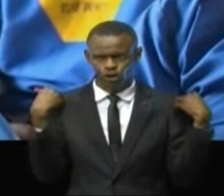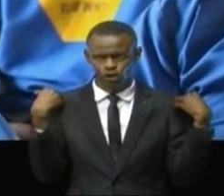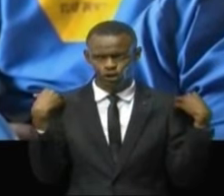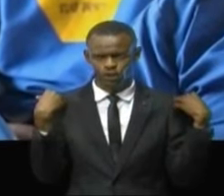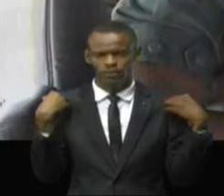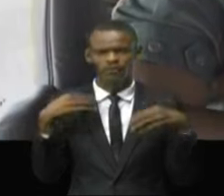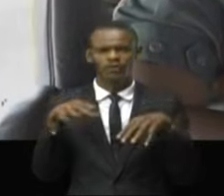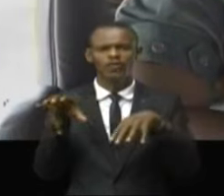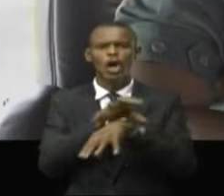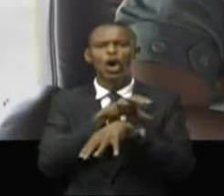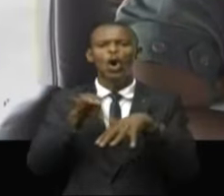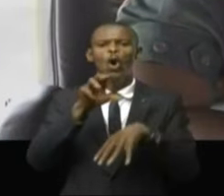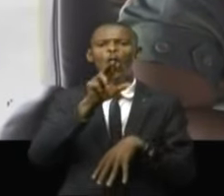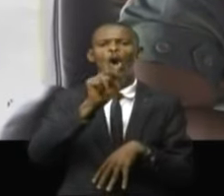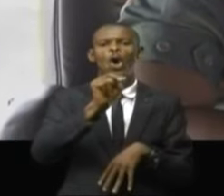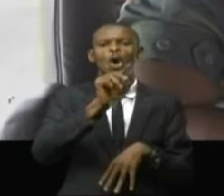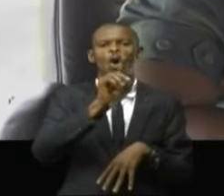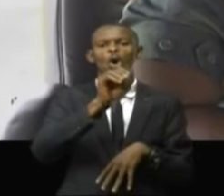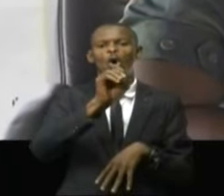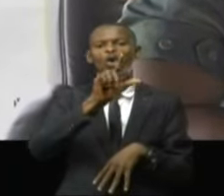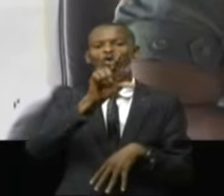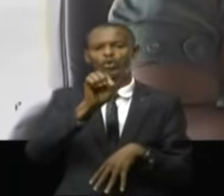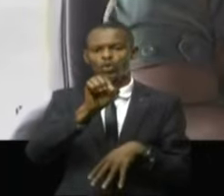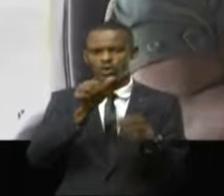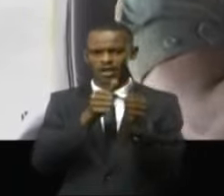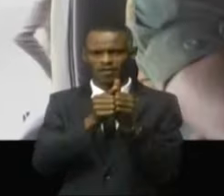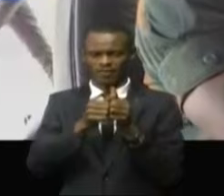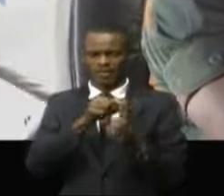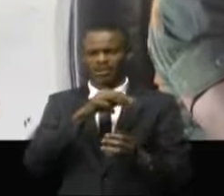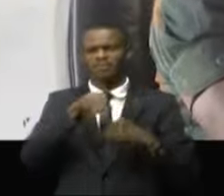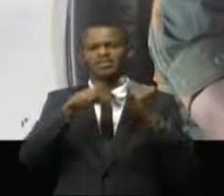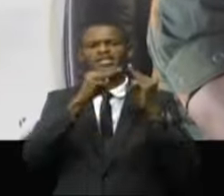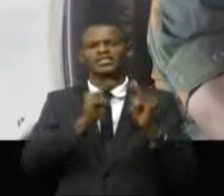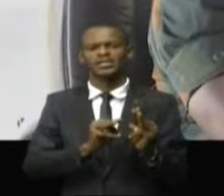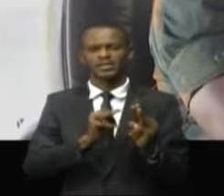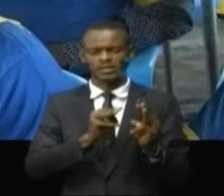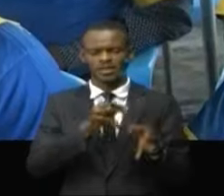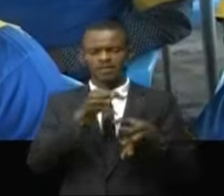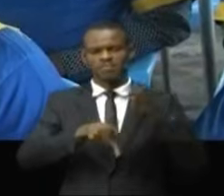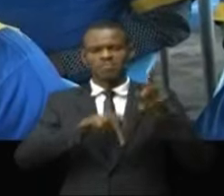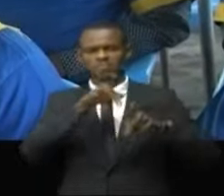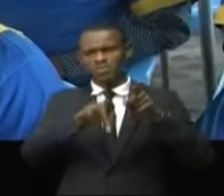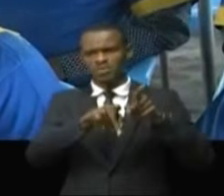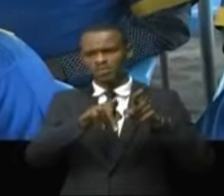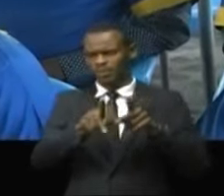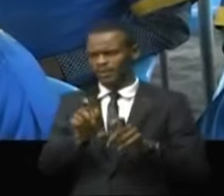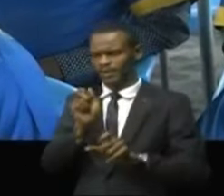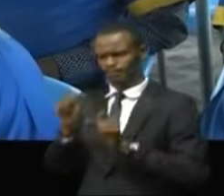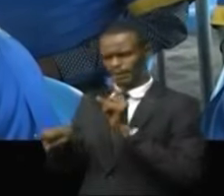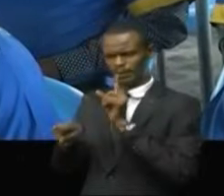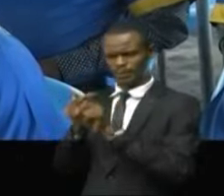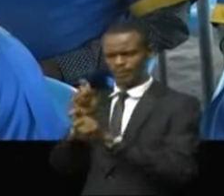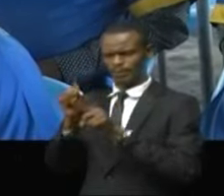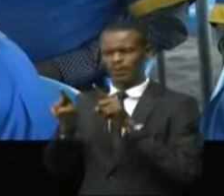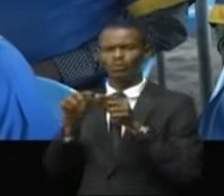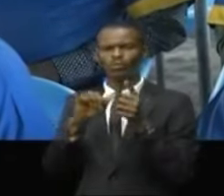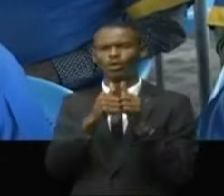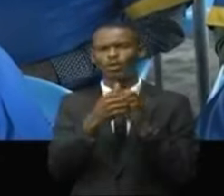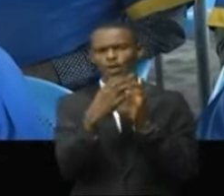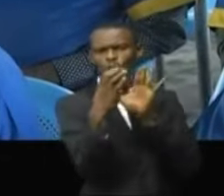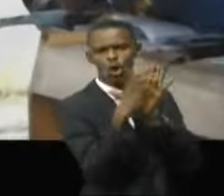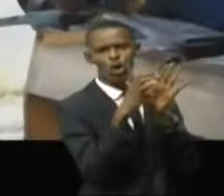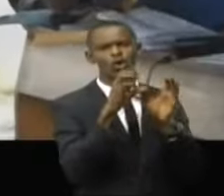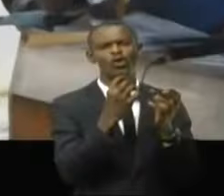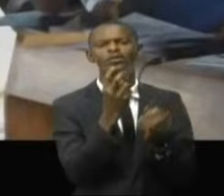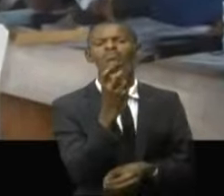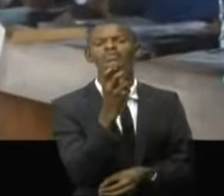L'auditeur supérieur, ministère public colonel Limbaya, n'a évoqué que des questions sur la fraude minière pour secouer le prévenu. Préposé